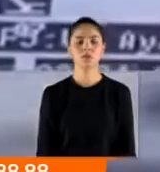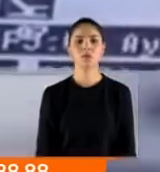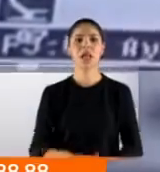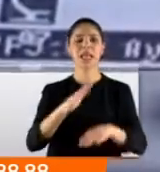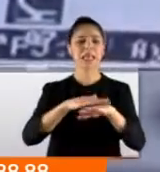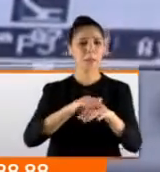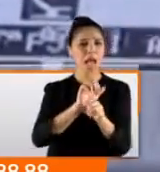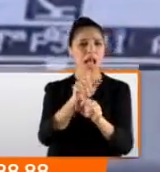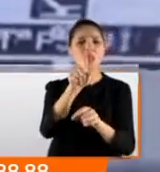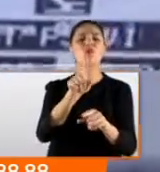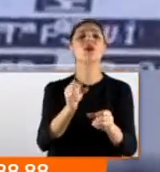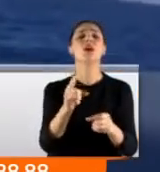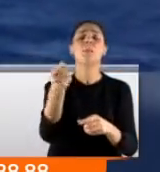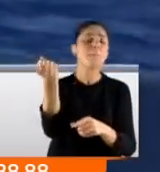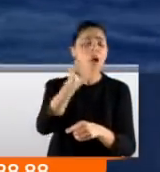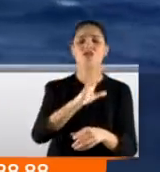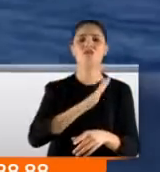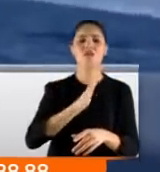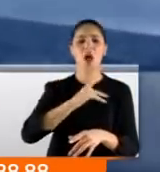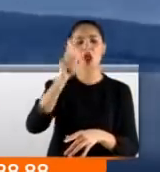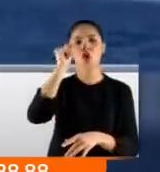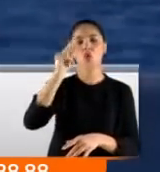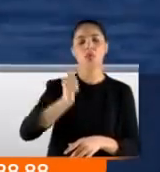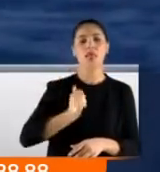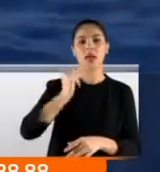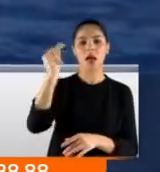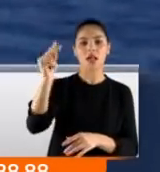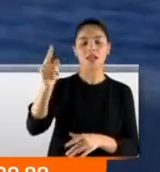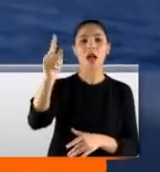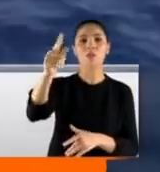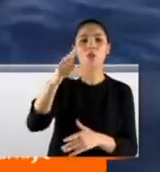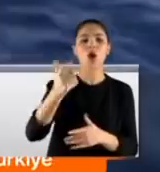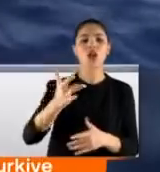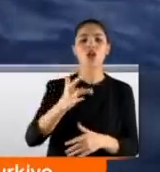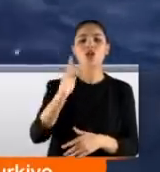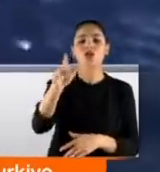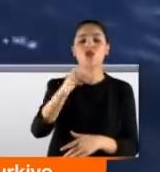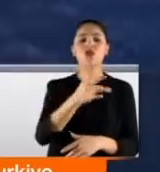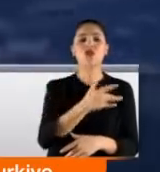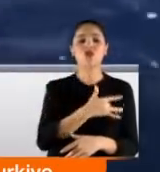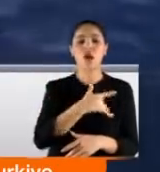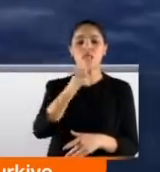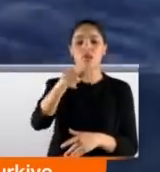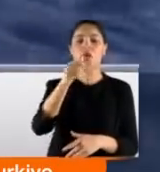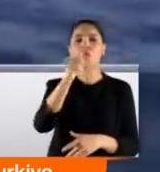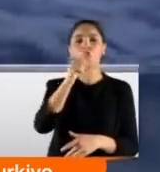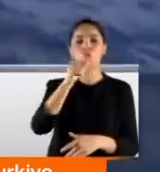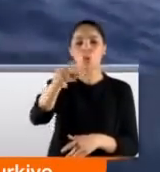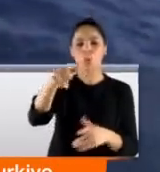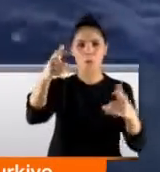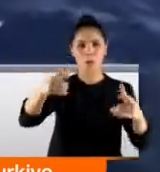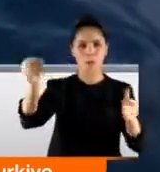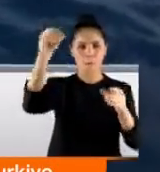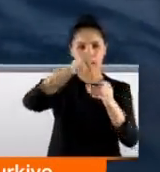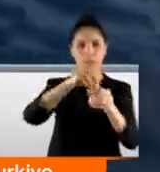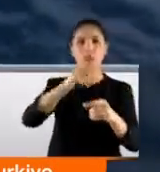Yapılan zulüm bunlarla da sınırlı değil. Yunan askerleri tarafından can salına bindirilen göçmenler Türk sularında ölüme terk edildi.